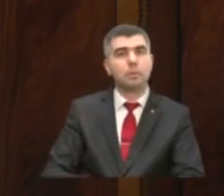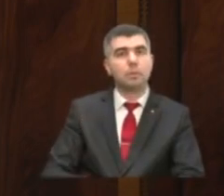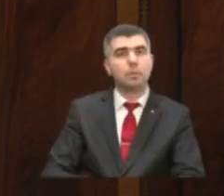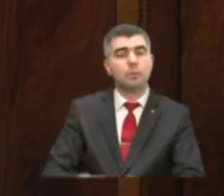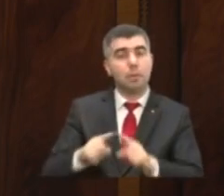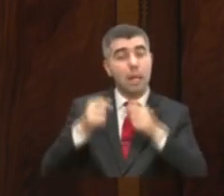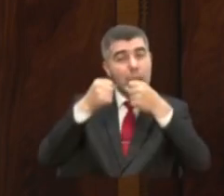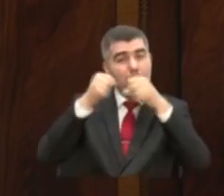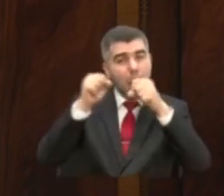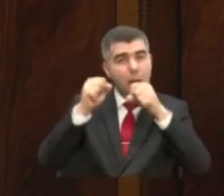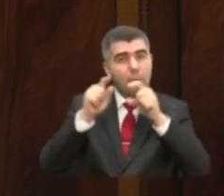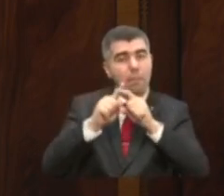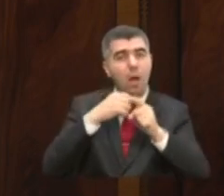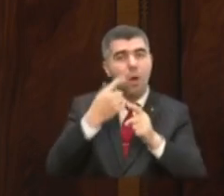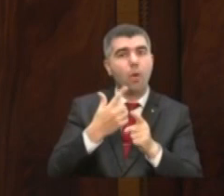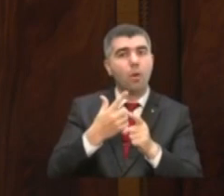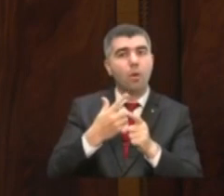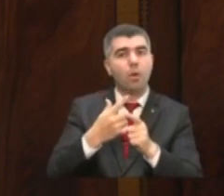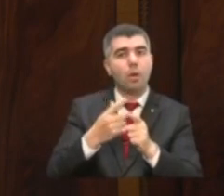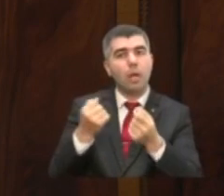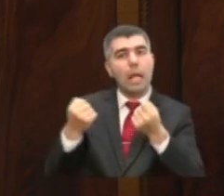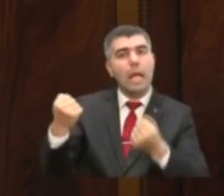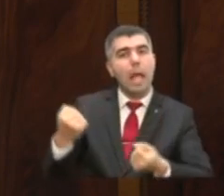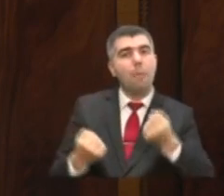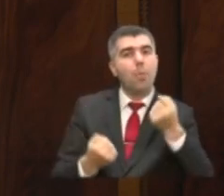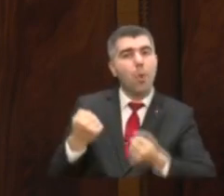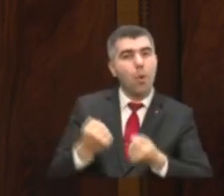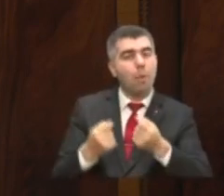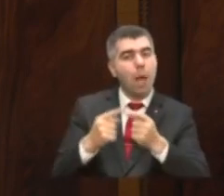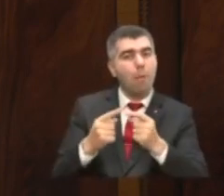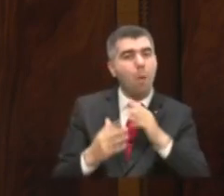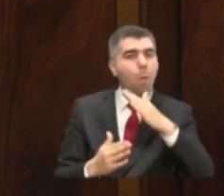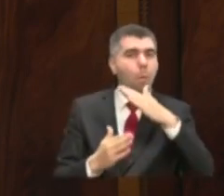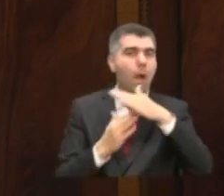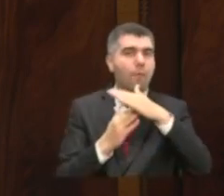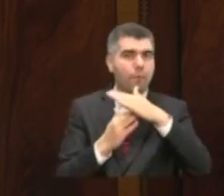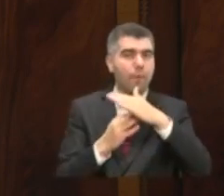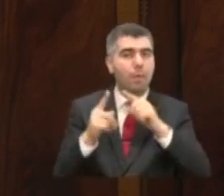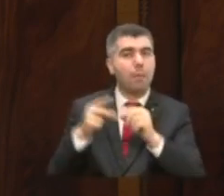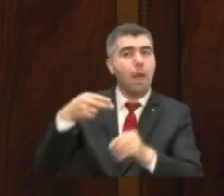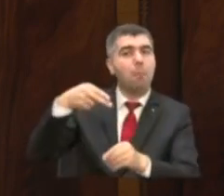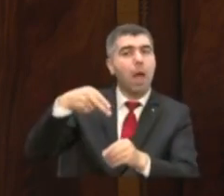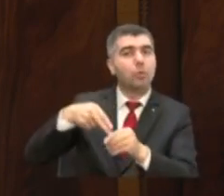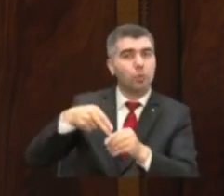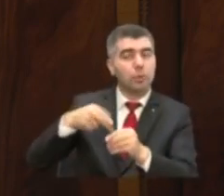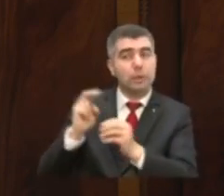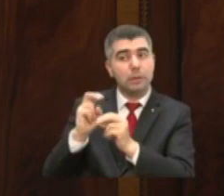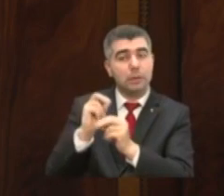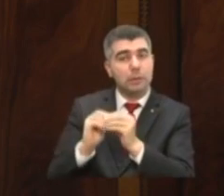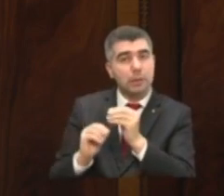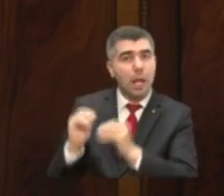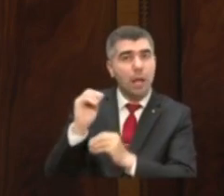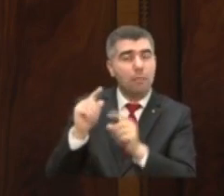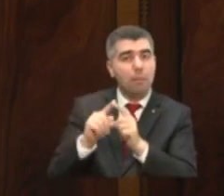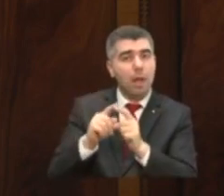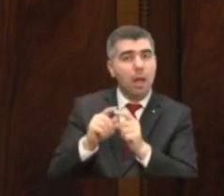فتجدر الإشارة إلى قطاع النقل الطرقي لبضائع يخوض إضرابا بسبب ارتفاع أثمان المحروقات، وهذا المشكل الأساسي، لأن حتى